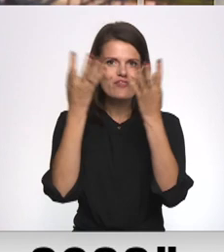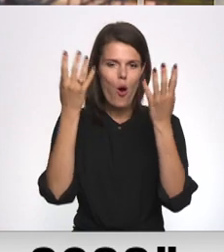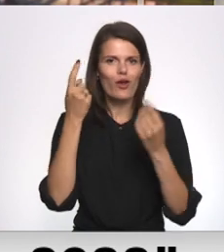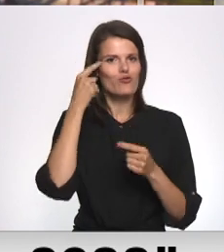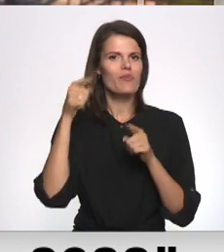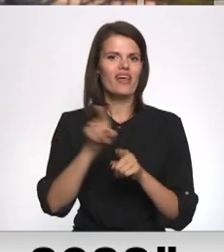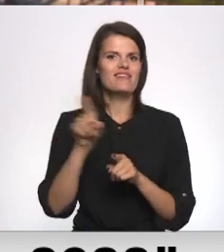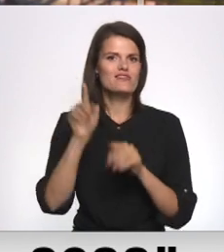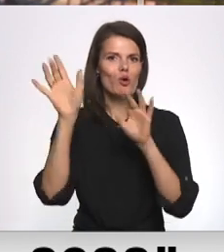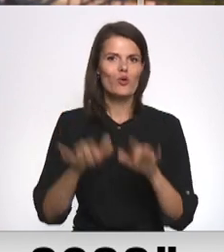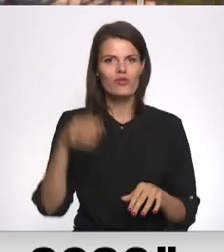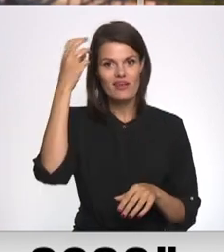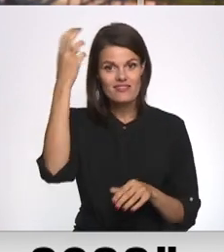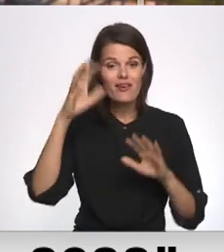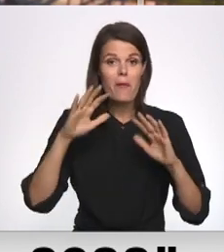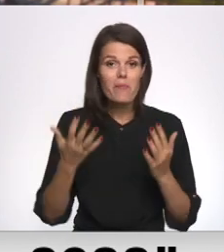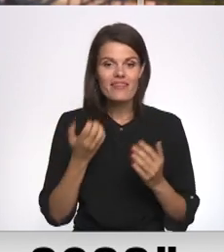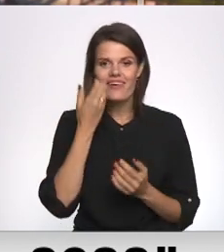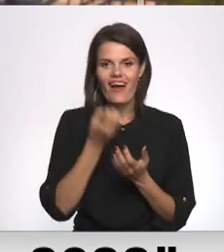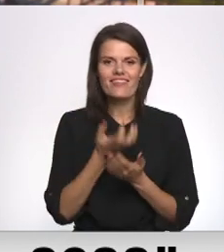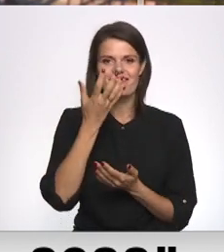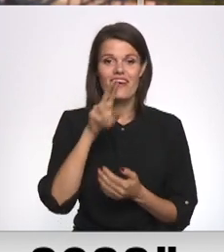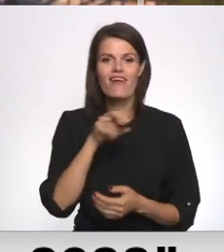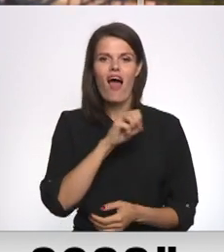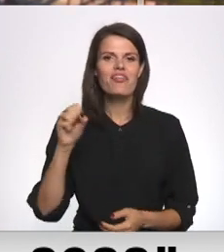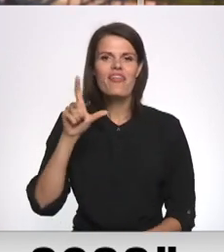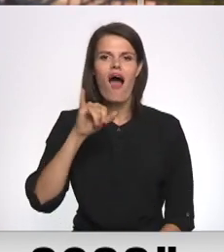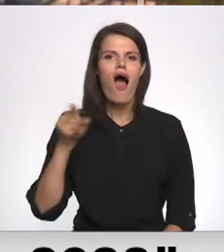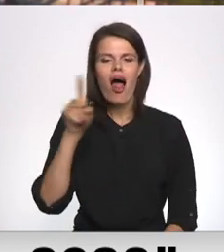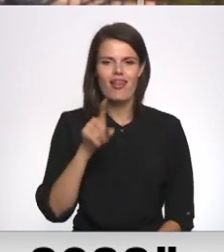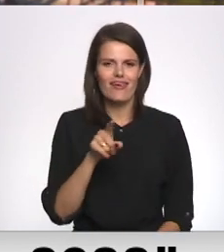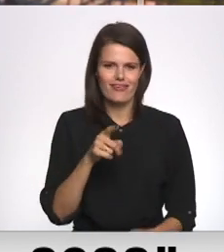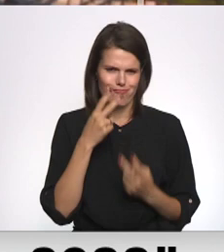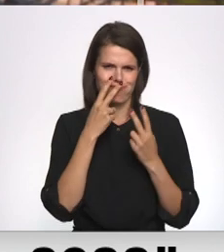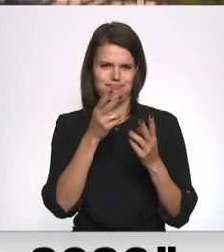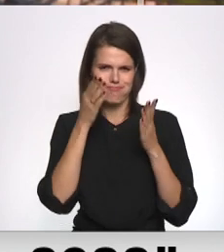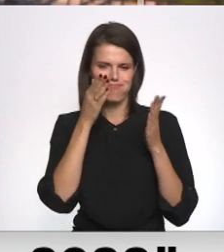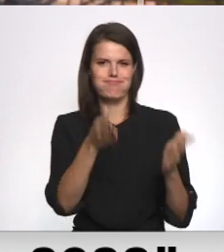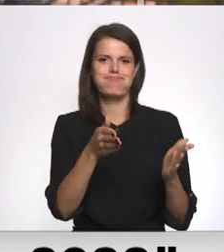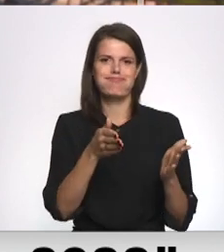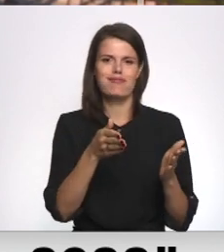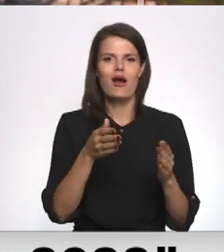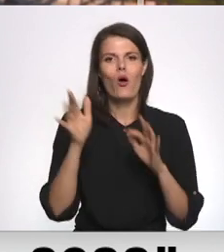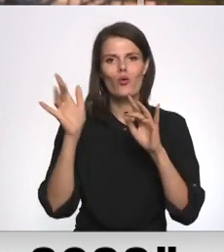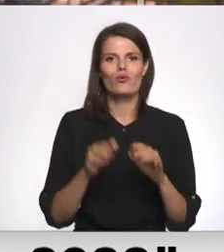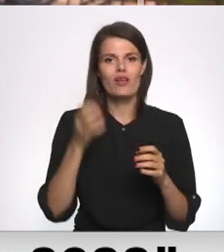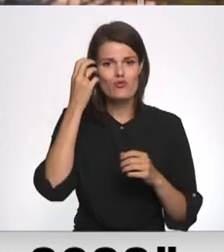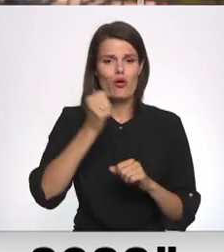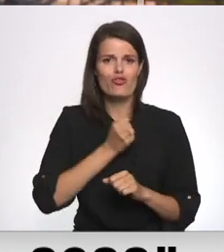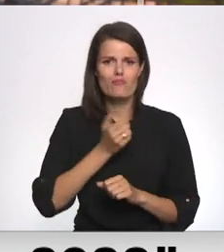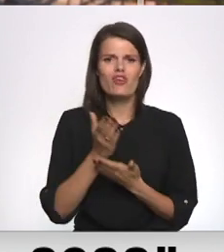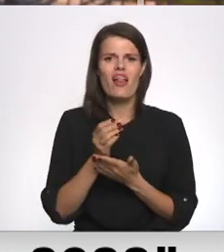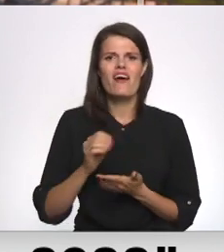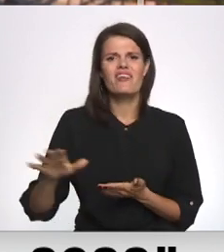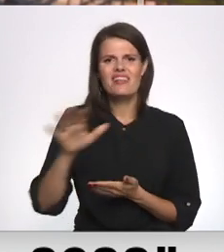viņas, brīdī, kad dārzos uzzied dālijas, šaubas gaist. Rudens zieda kronas pienāks dālijai. Diemžēl Salnas Vidzemes pusē jau